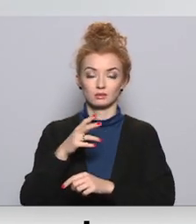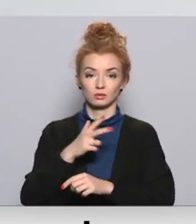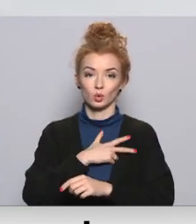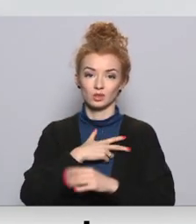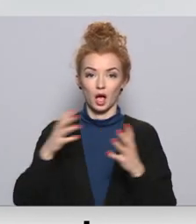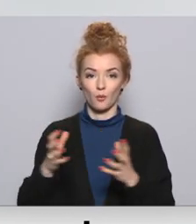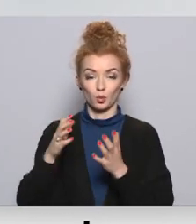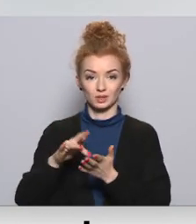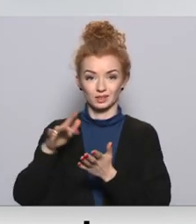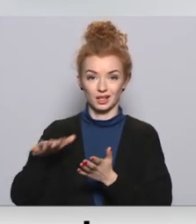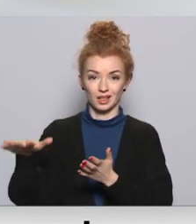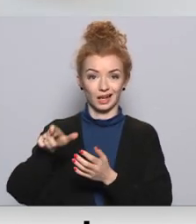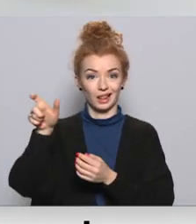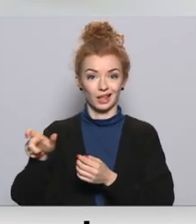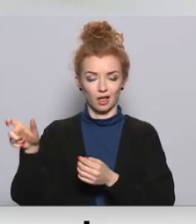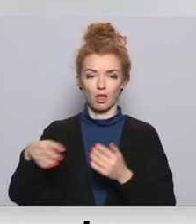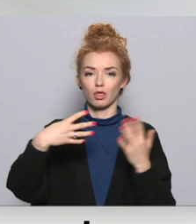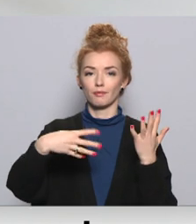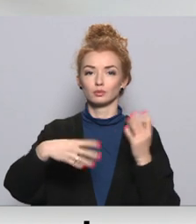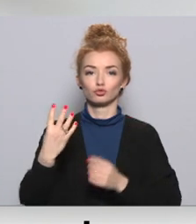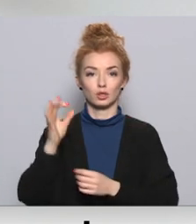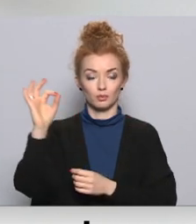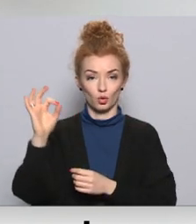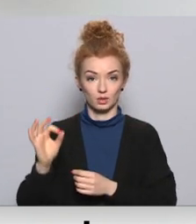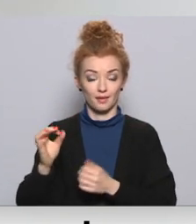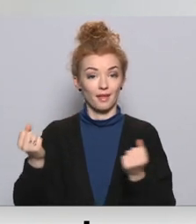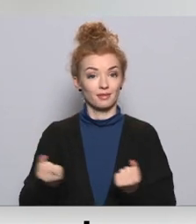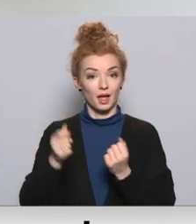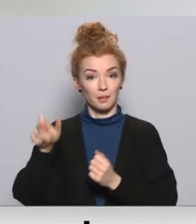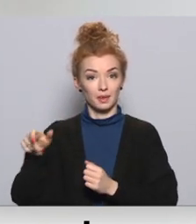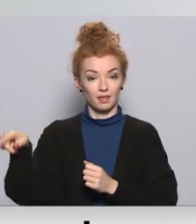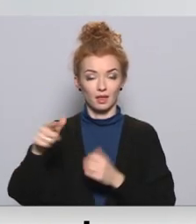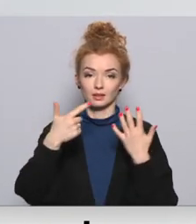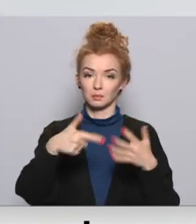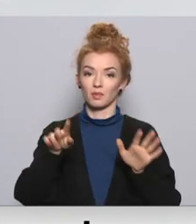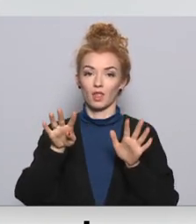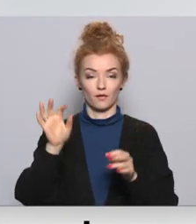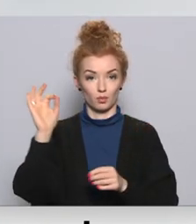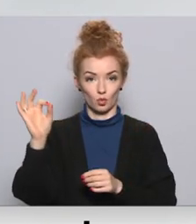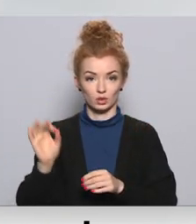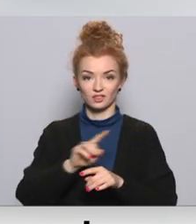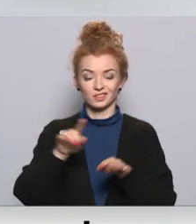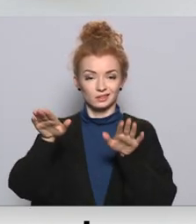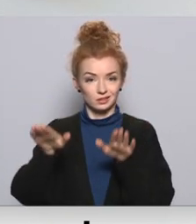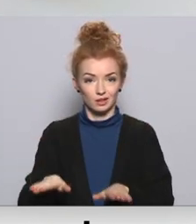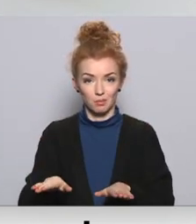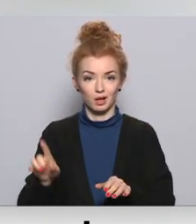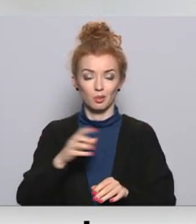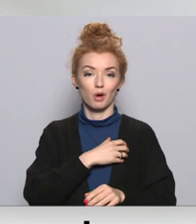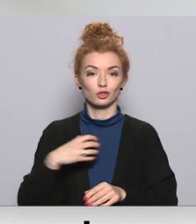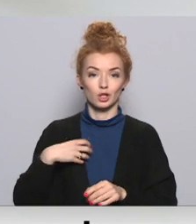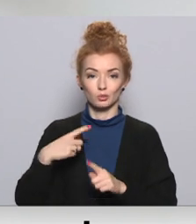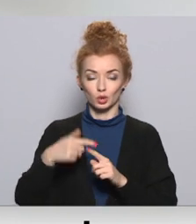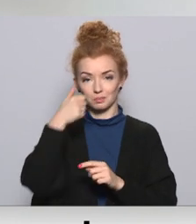centru klientu vidū ir 94%, darbinieku vidū 79%. Zemāka aptvere ir pašvaldību